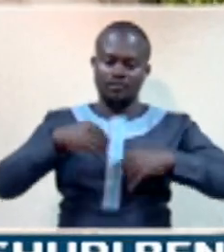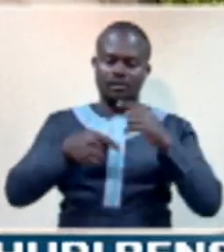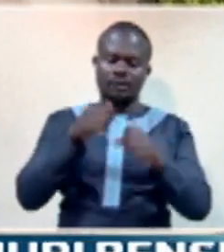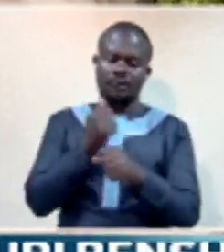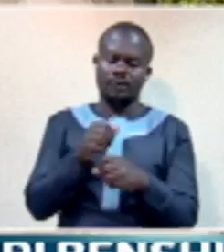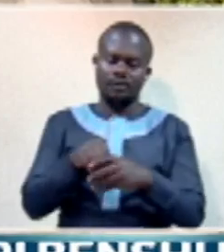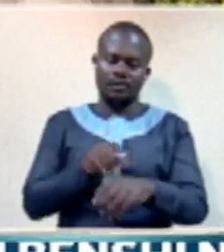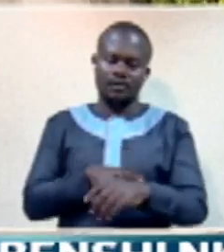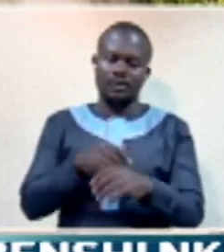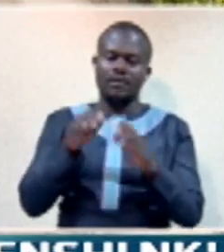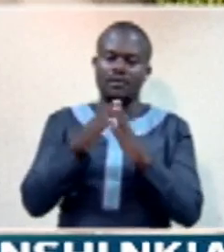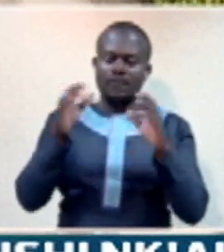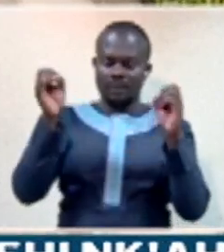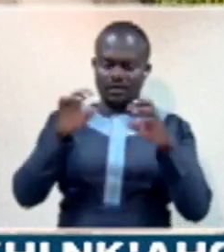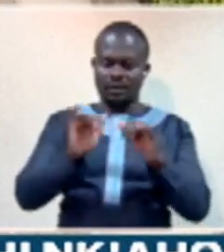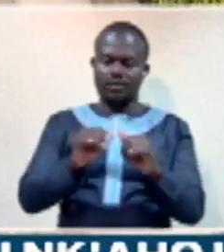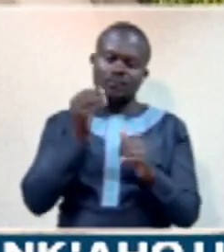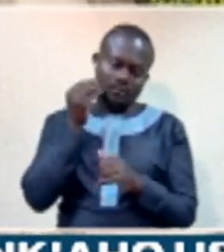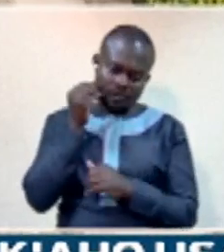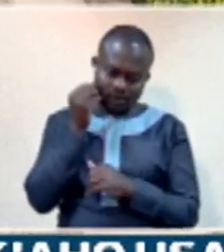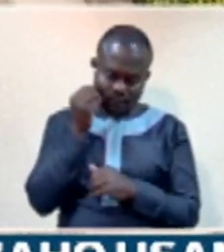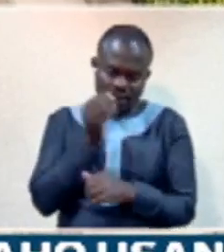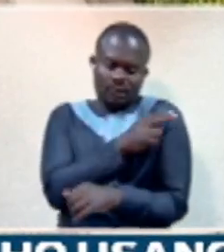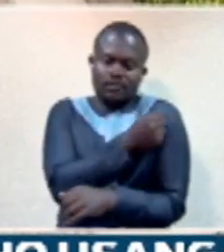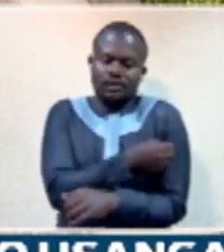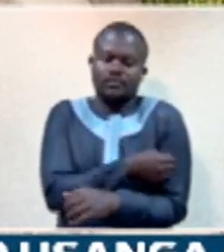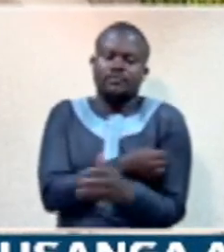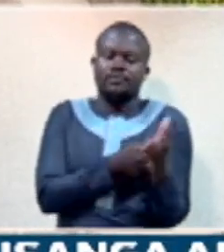iki gihe umujyi wa Kigali uri muri gahunda ya guma mu rugo, aho amavuriro ya leta